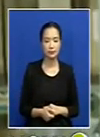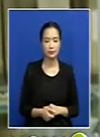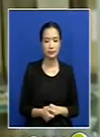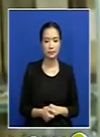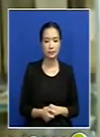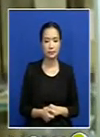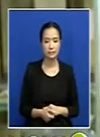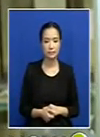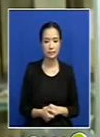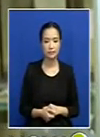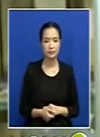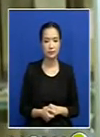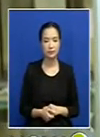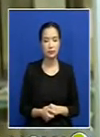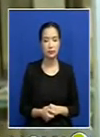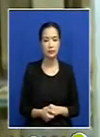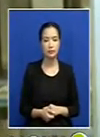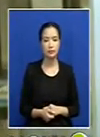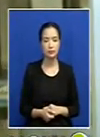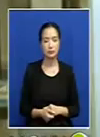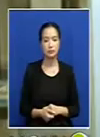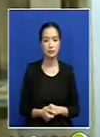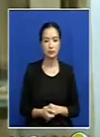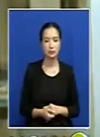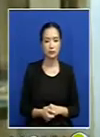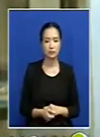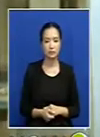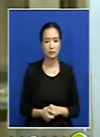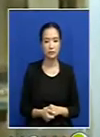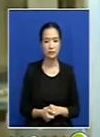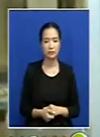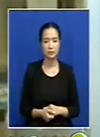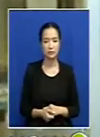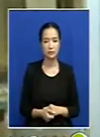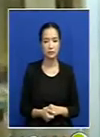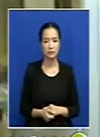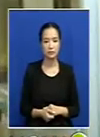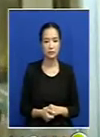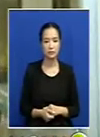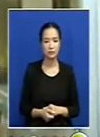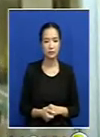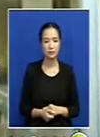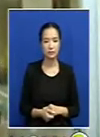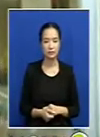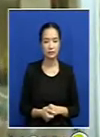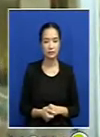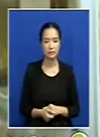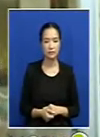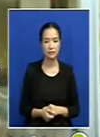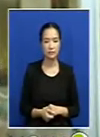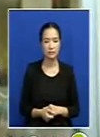culture and like sometimes it's in the Japanese culture or it's ancient people's drawings we like to science and